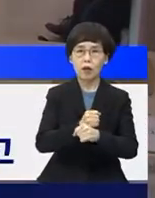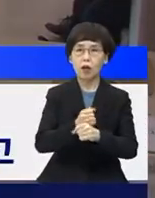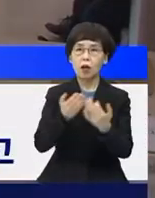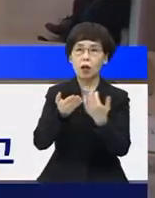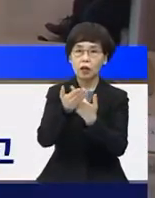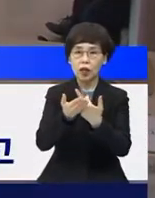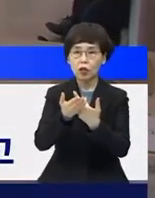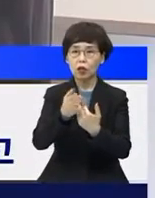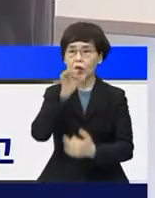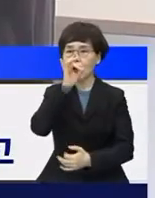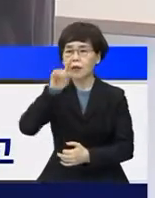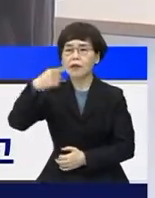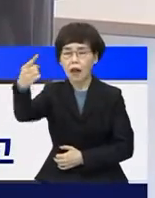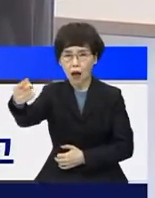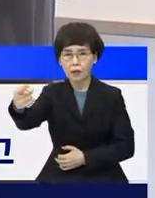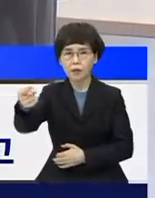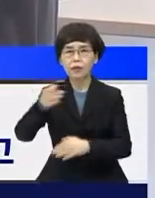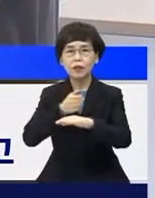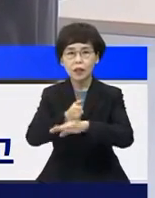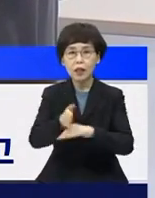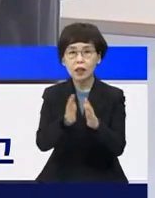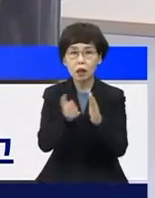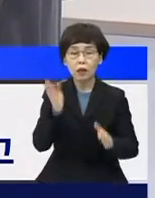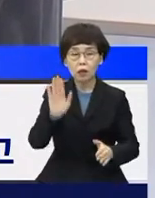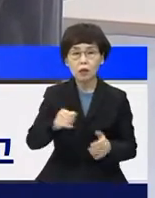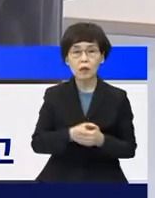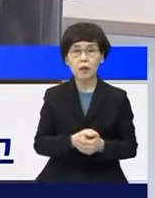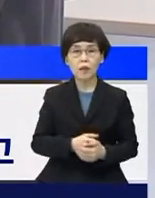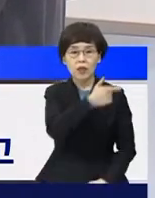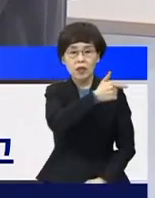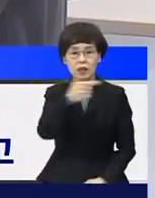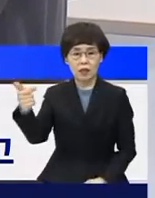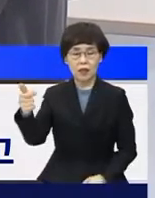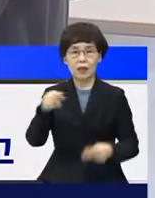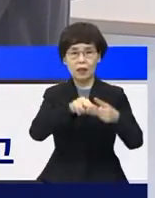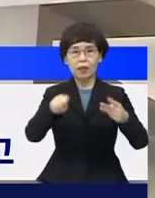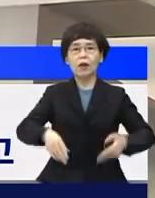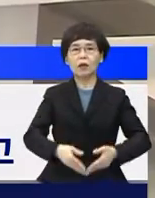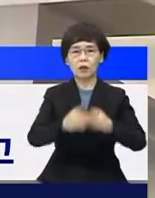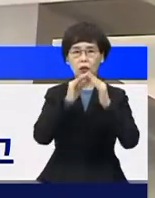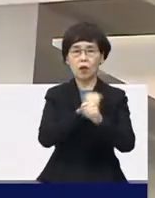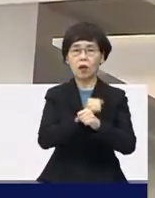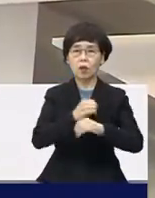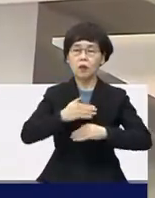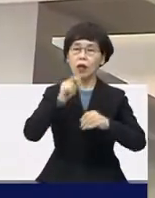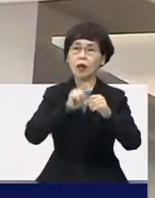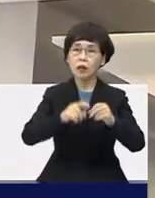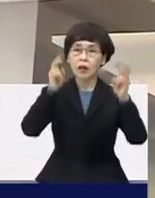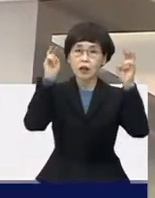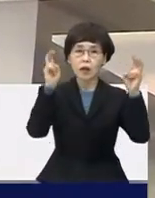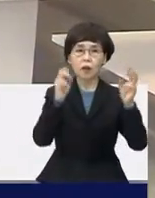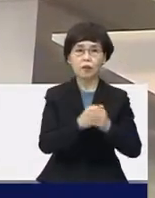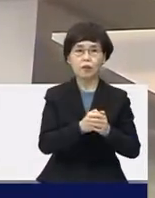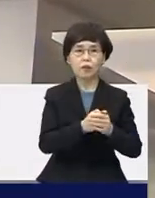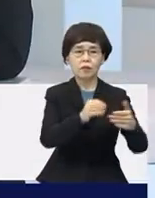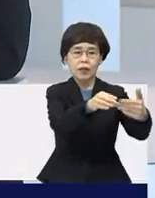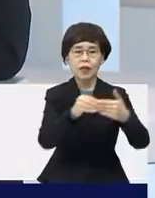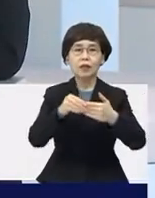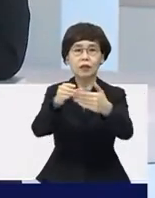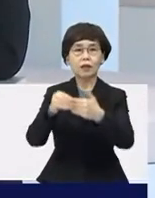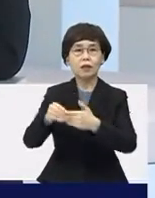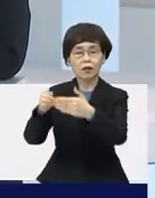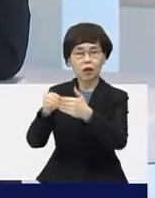비해서 후발주자라는 인식이 있지만, 이렇게 대규모 적인 거점 센터를 구축하고 체계적인 기업 유치를 통해서 조금